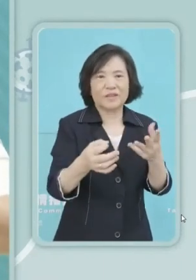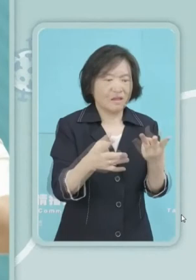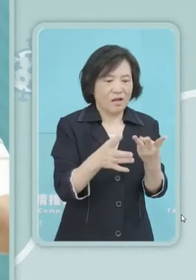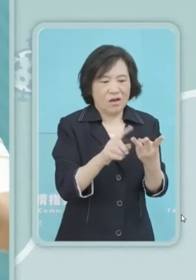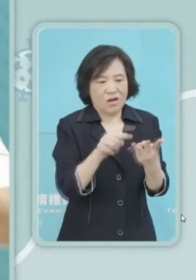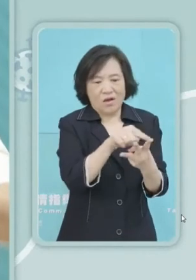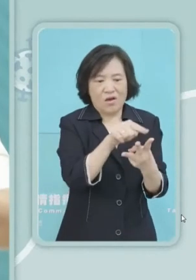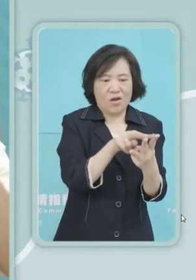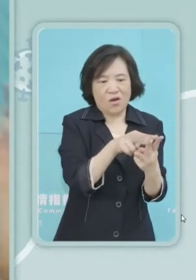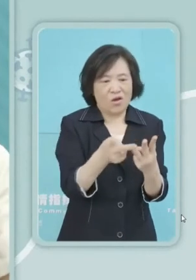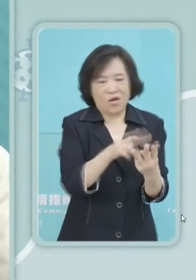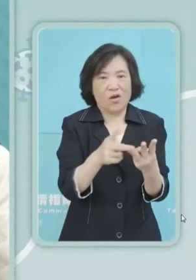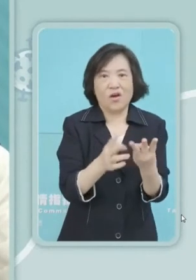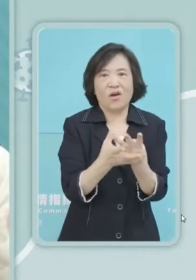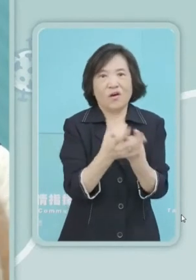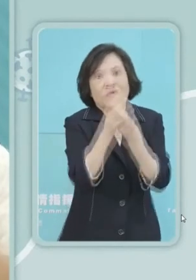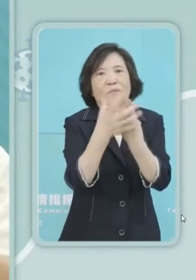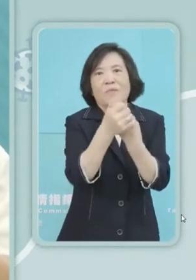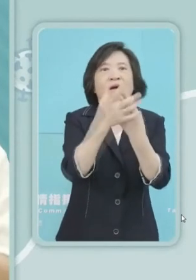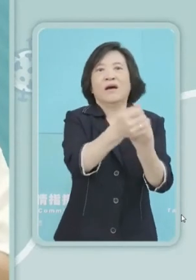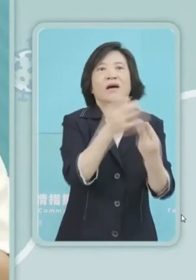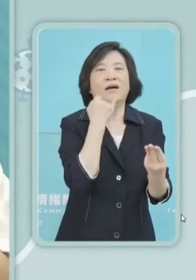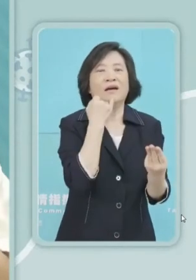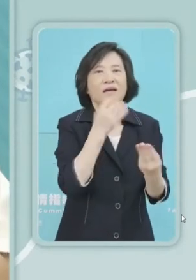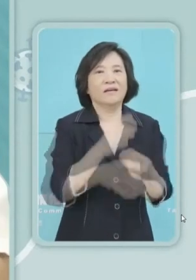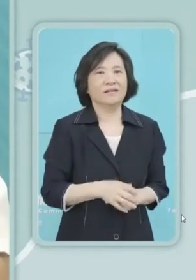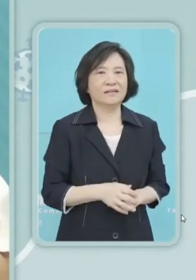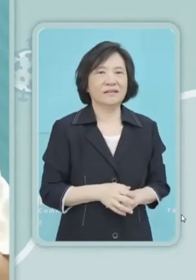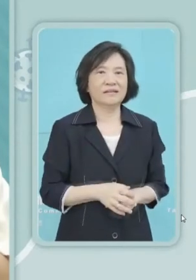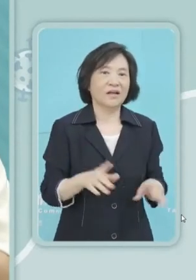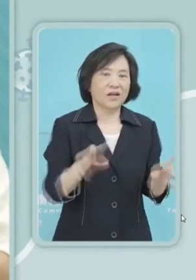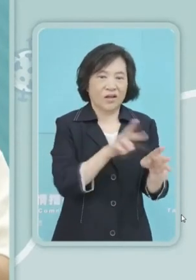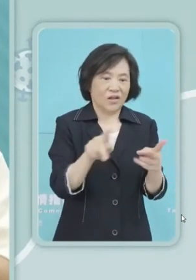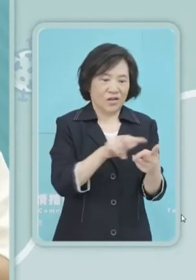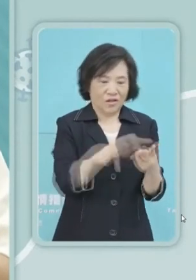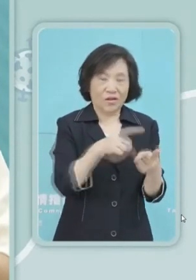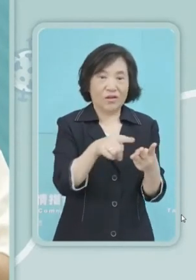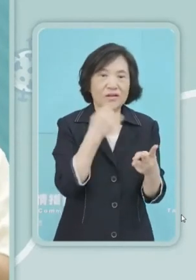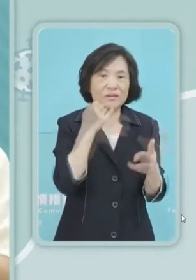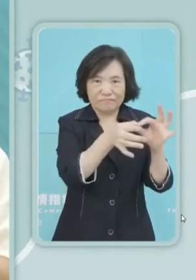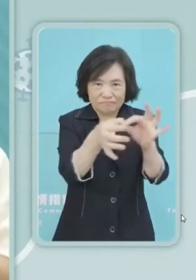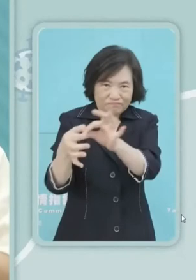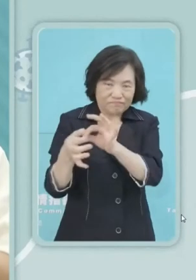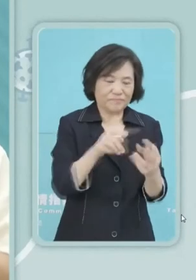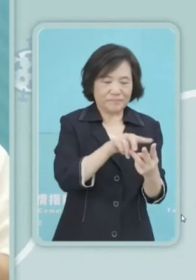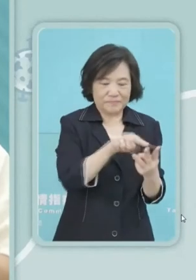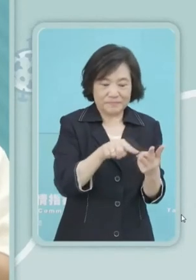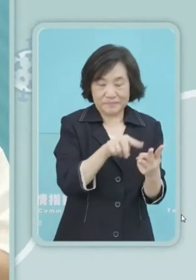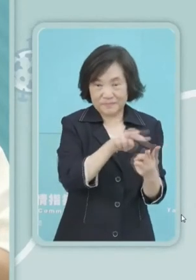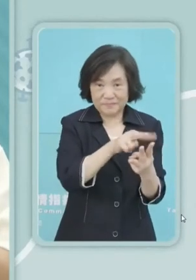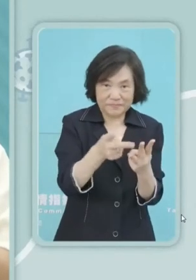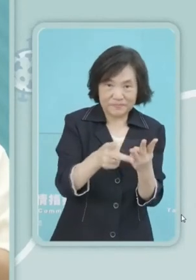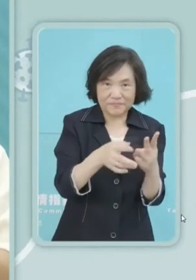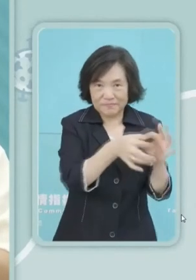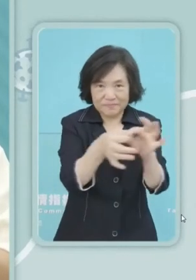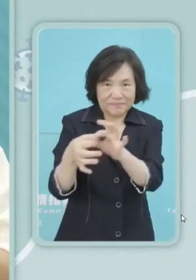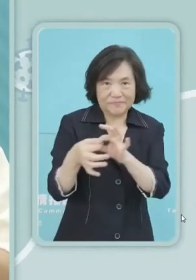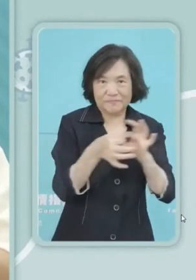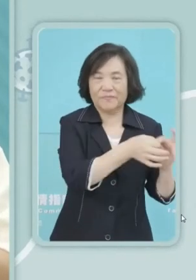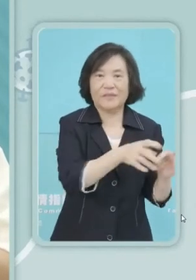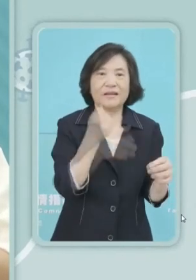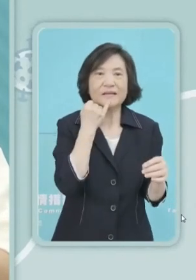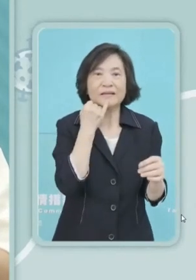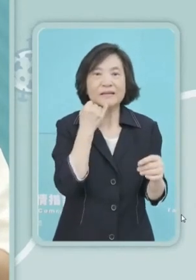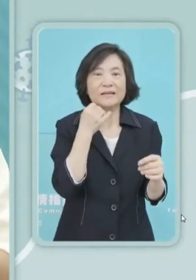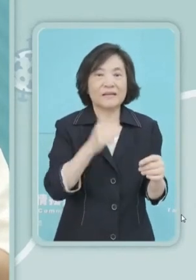啊，台北那个悠游户也绑悠游卡，台北通再绑悠游户齁，各个串联齁，那这样的话会把